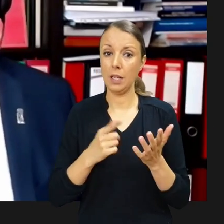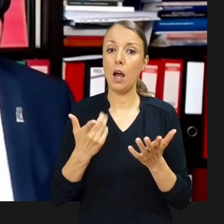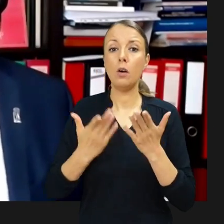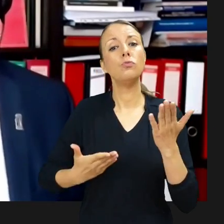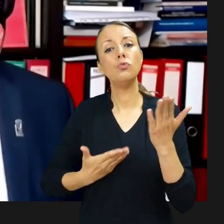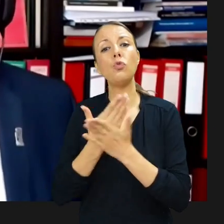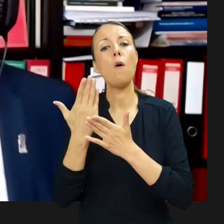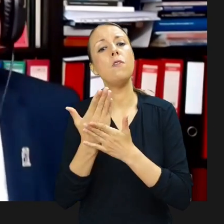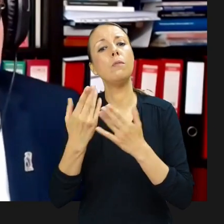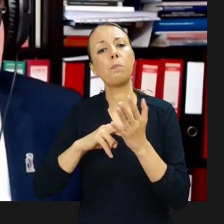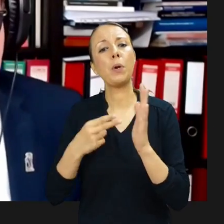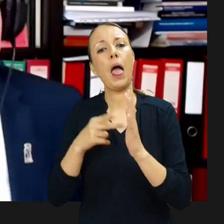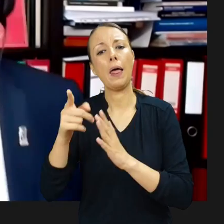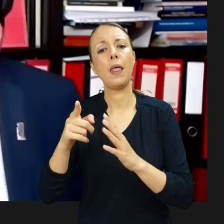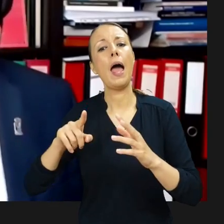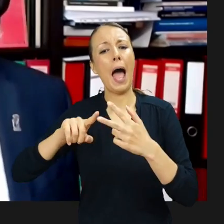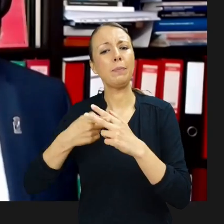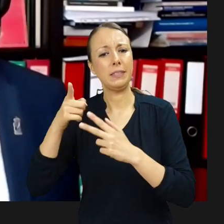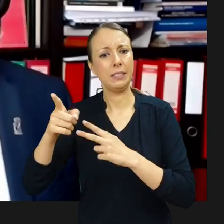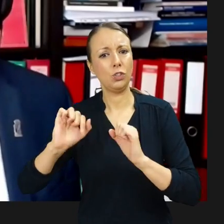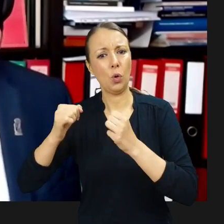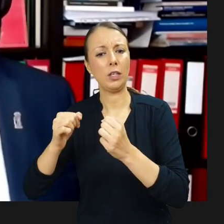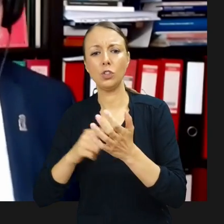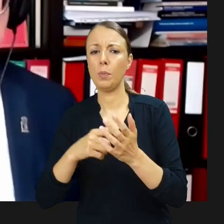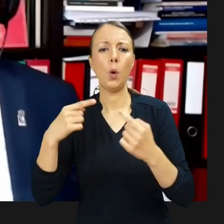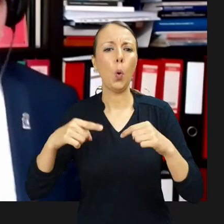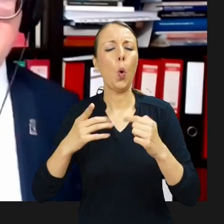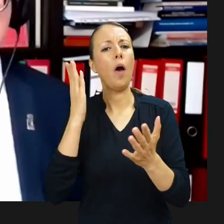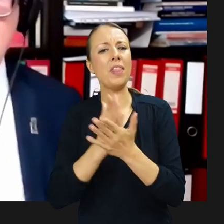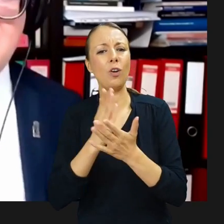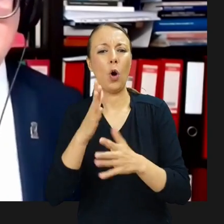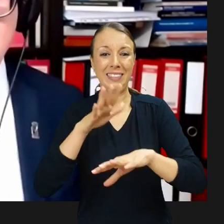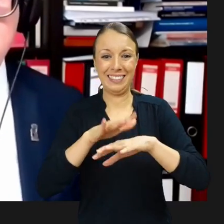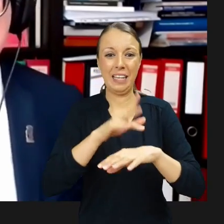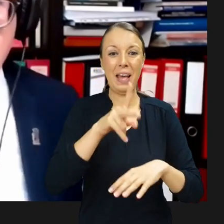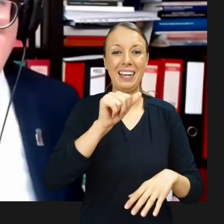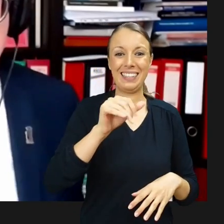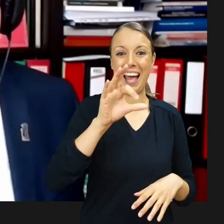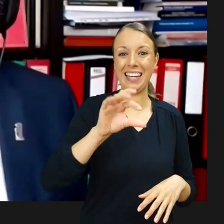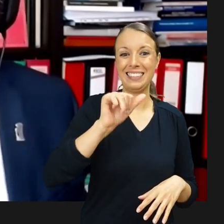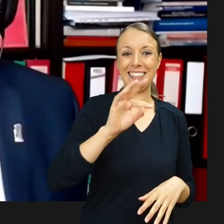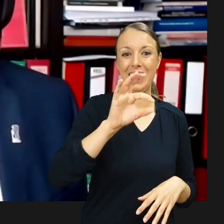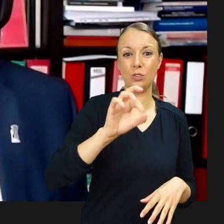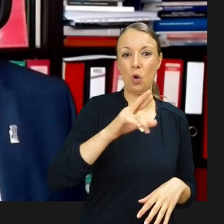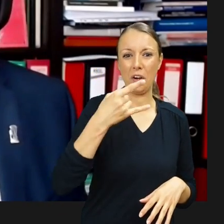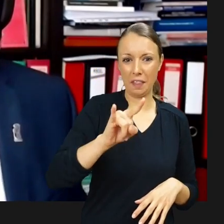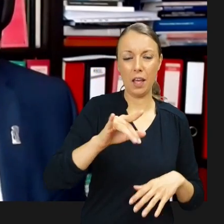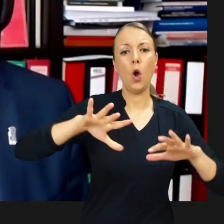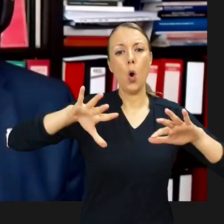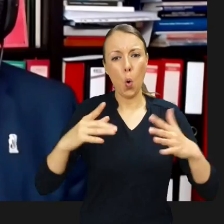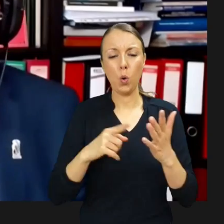opierałaby się tylko i wyłącznie na systemie kasatoryjnym, albo przede wszystkim na systemie kasatoryjnym, co sprawia, że się odbijamy, robimy tego ping-ponga po kilka